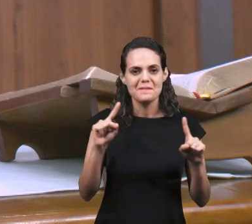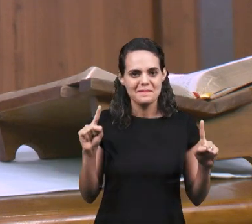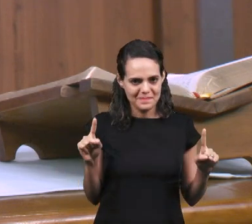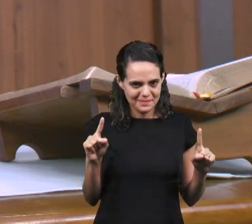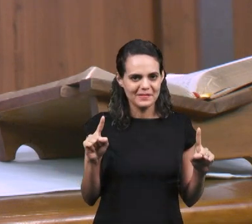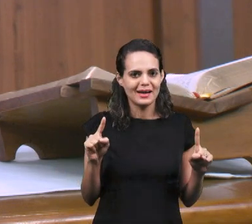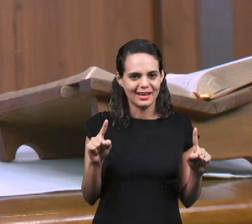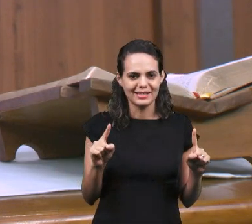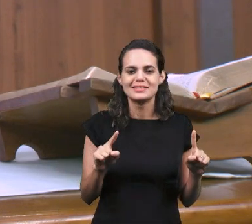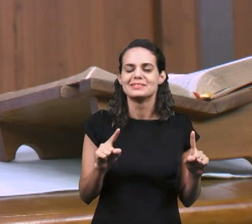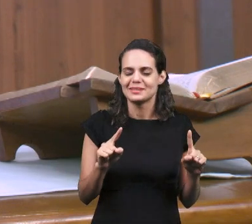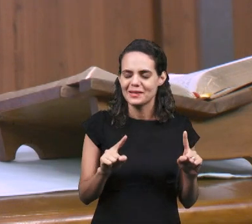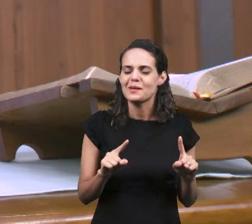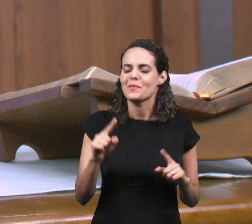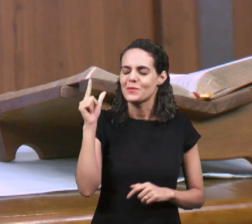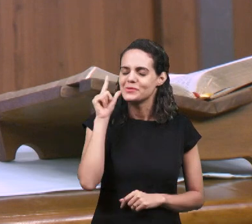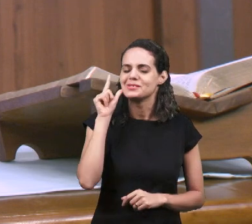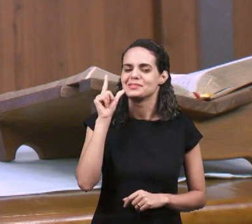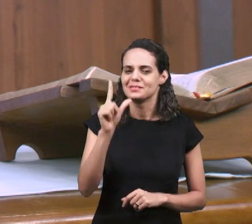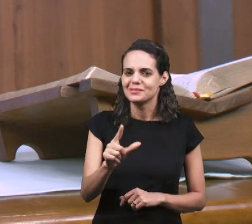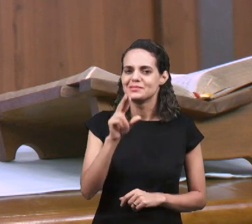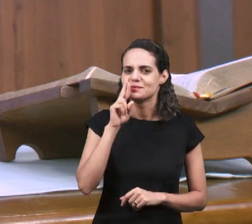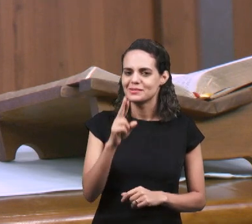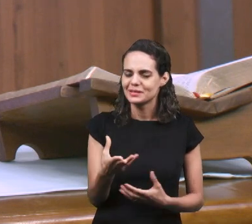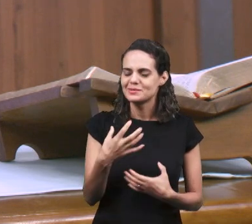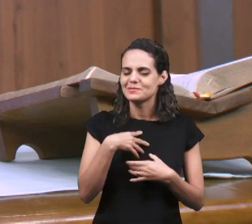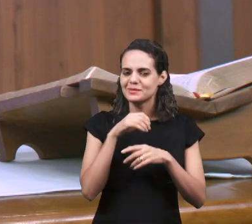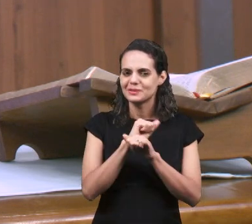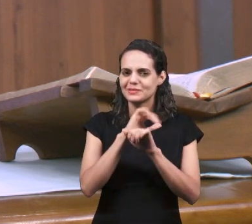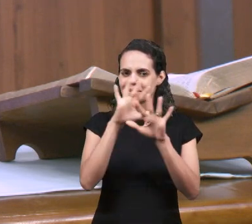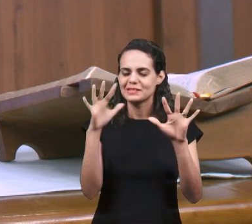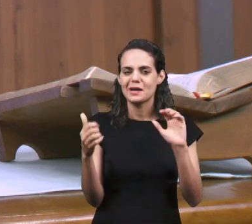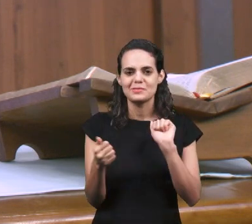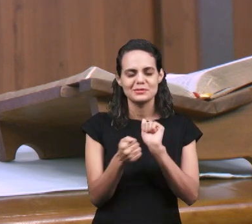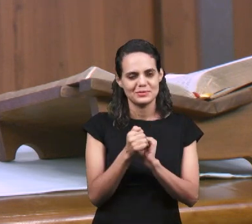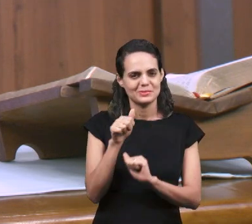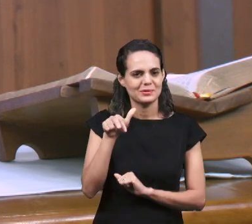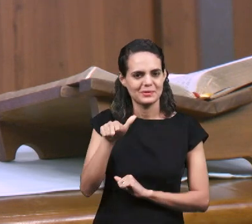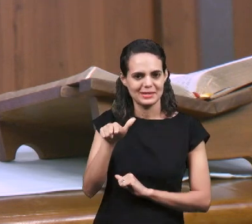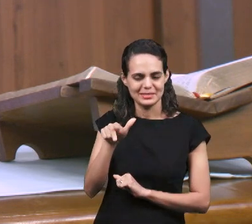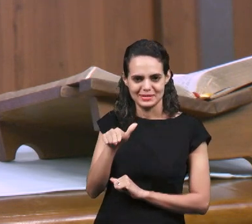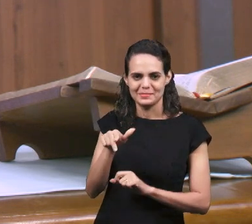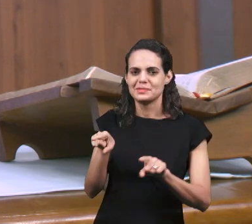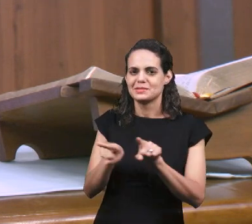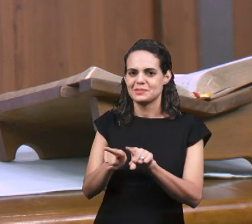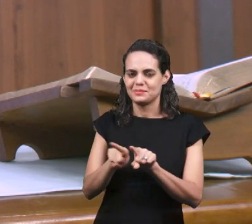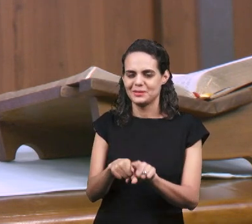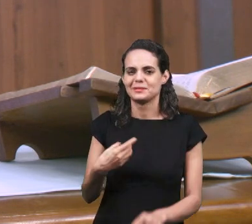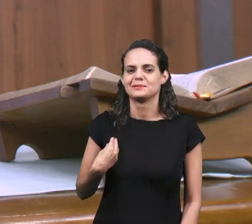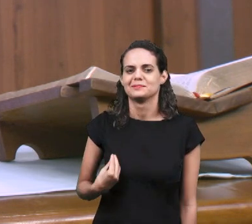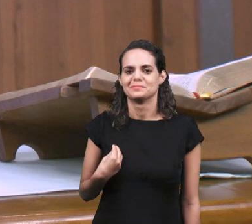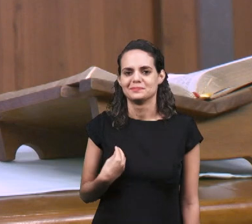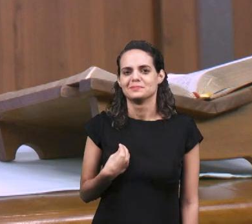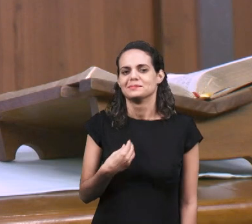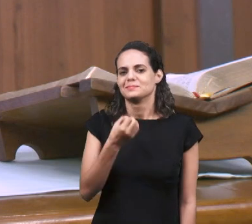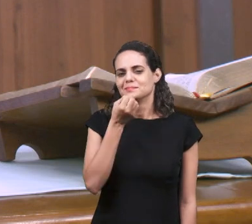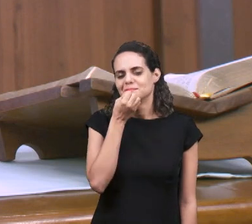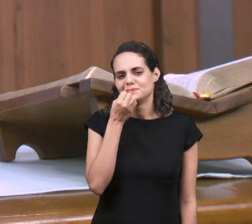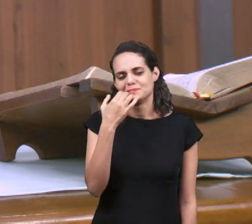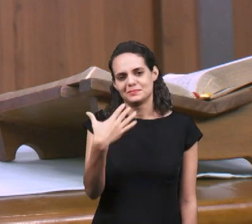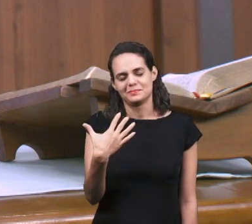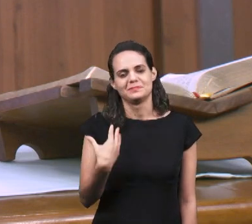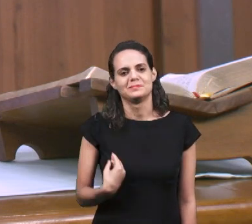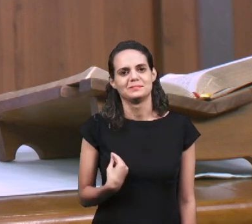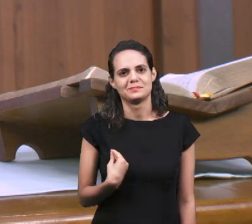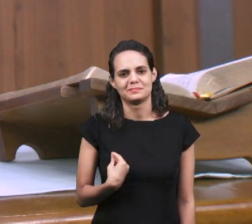Guilhermina a pu répondre clairement notre réponse avec ses sœurs. Ont participé ici. Très bonne cette